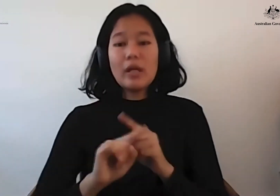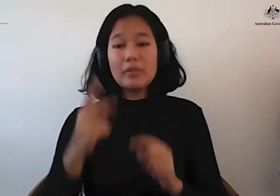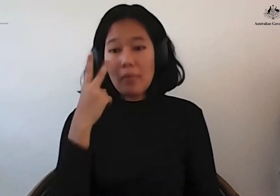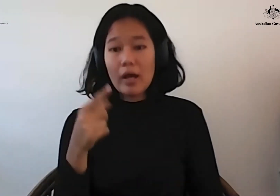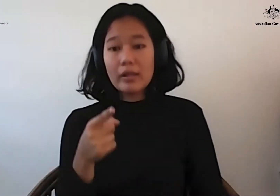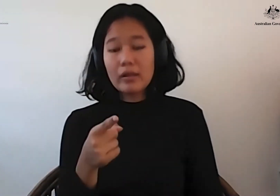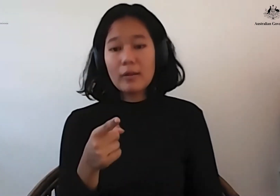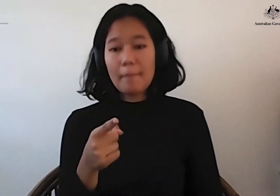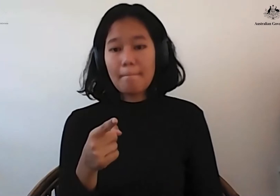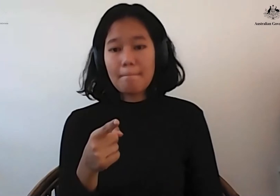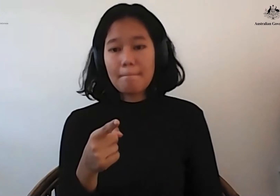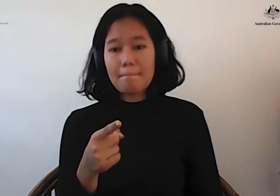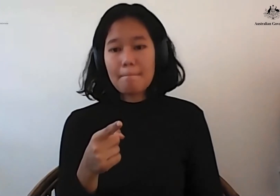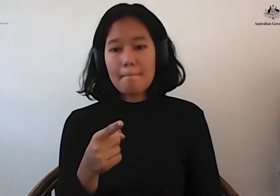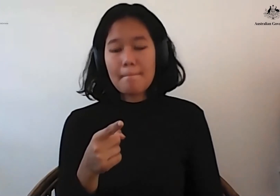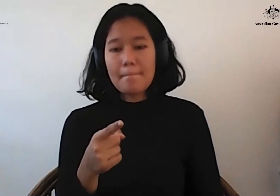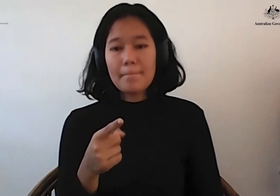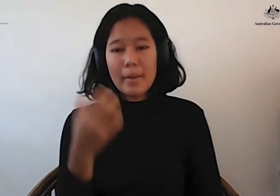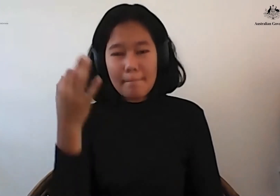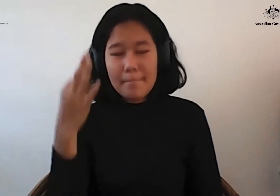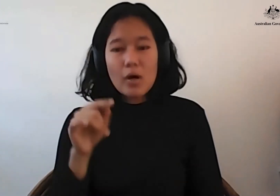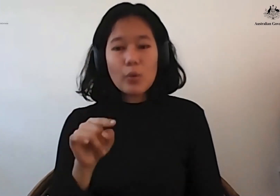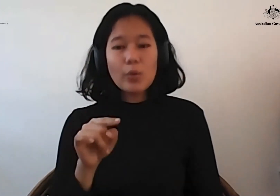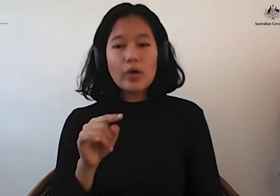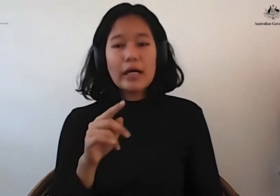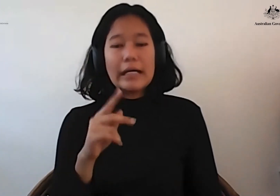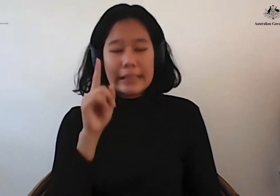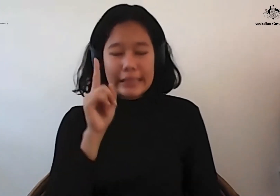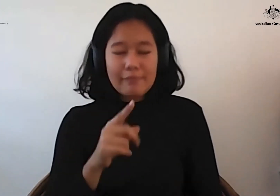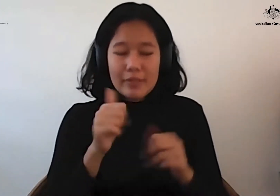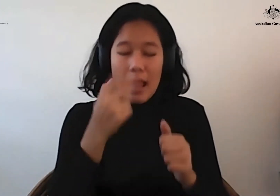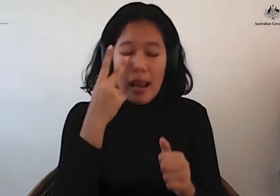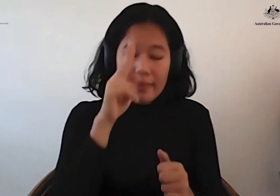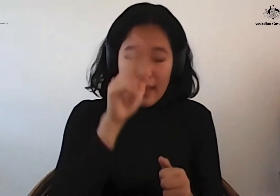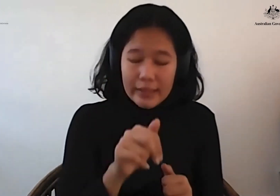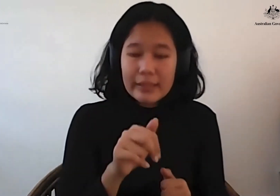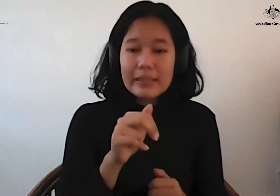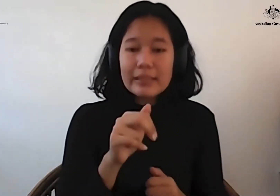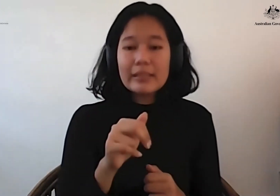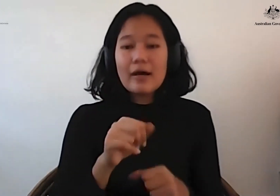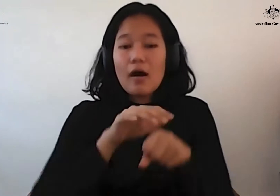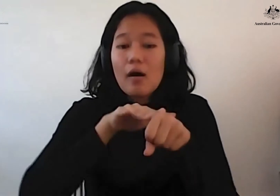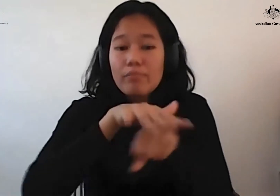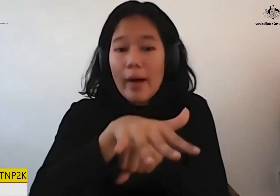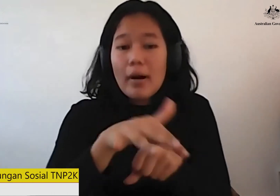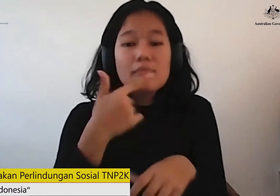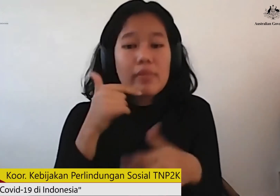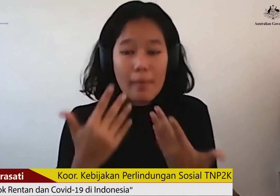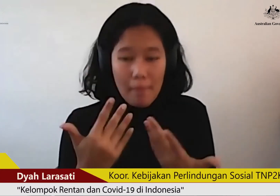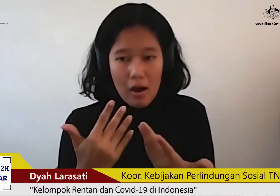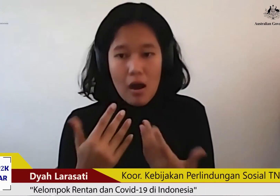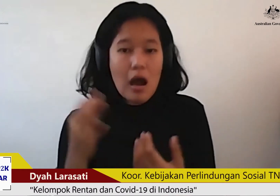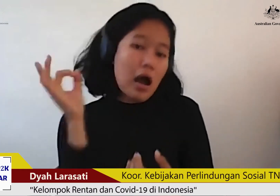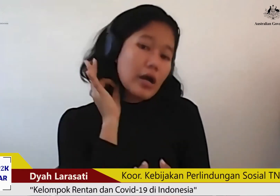kita mungkin nanti pandemi baru kita bisa melihat lagi akibat-akibat ataupun